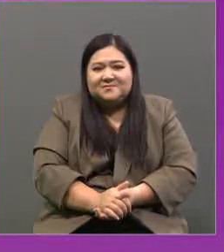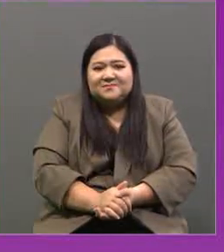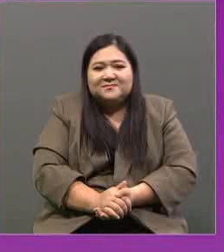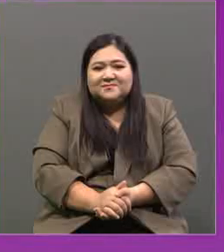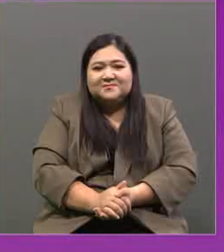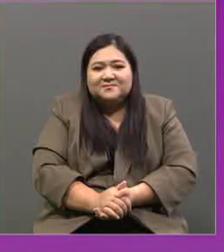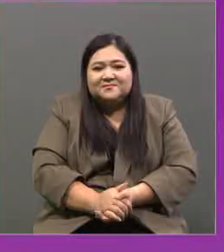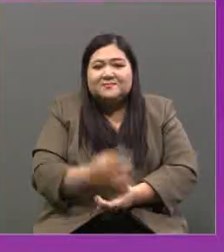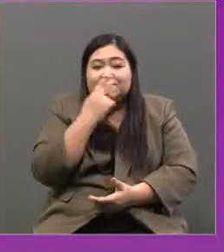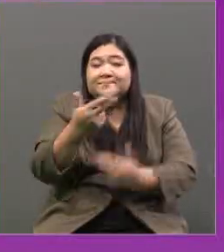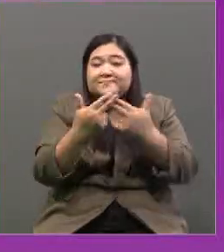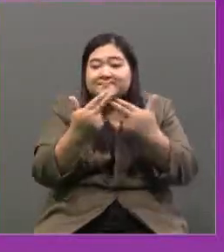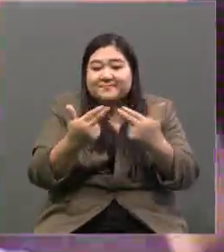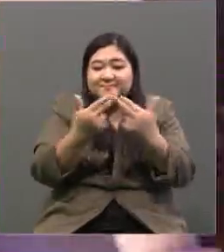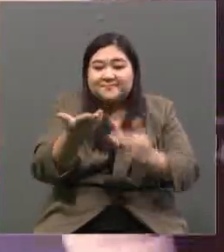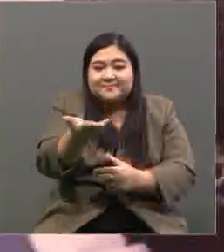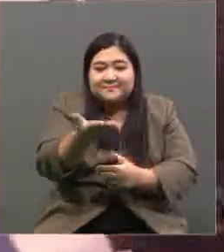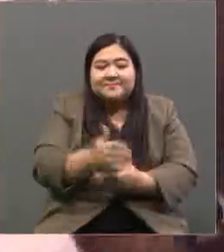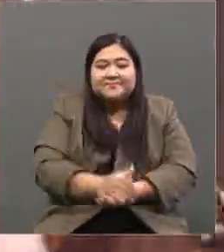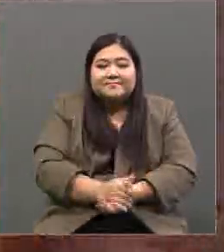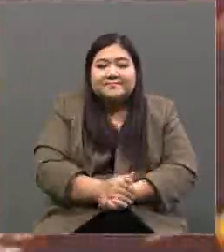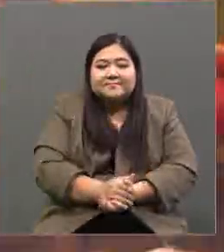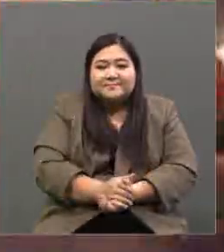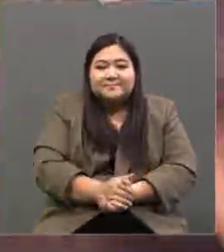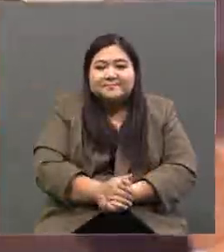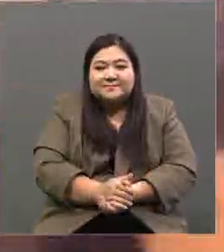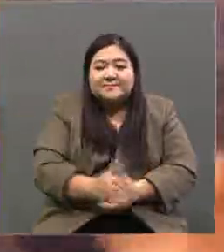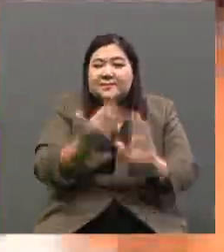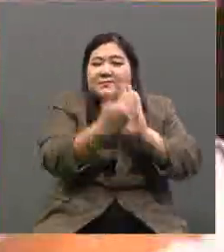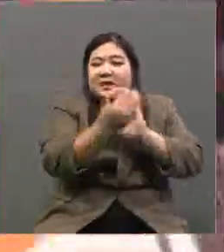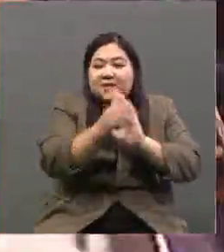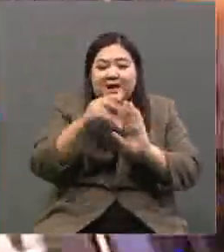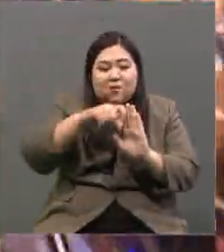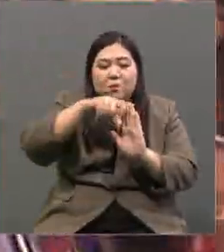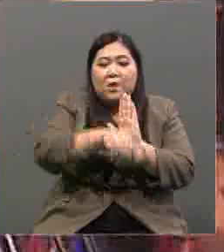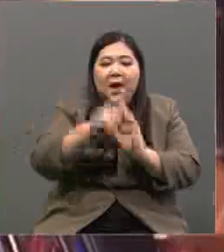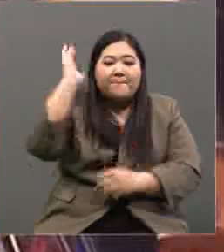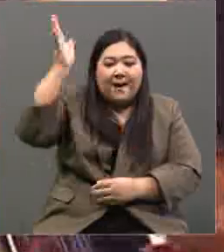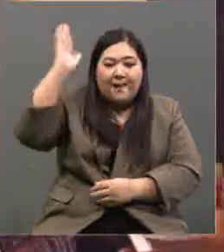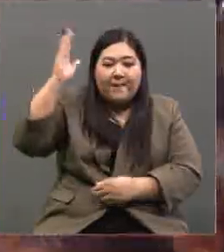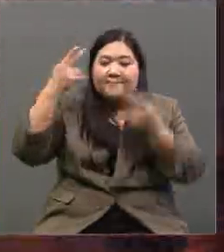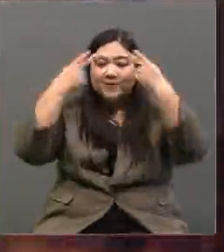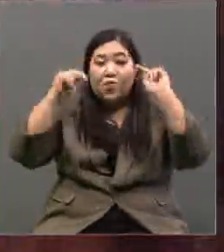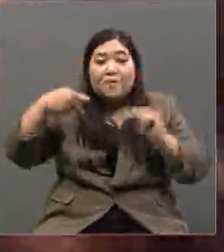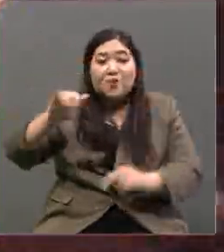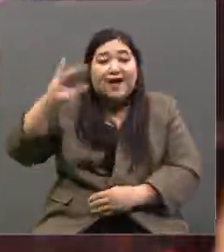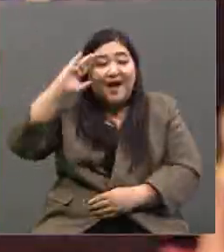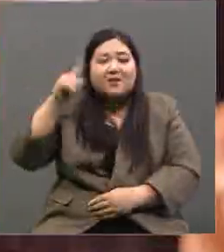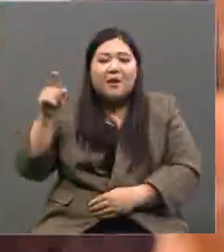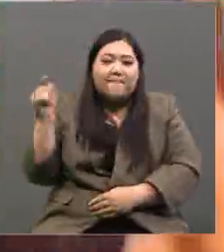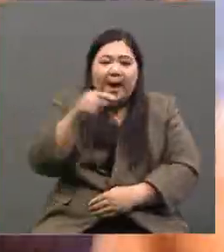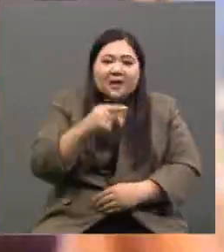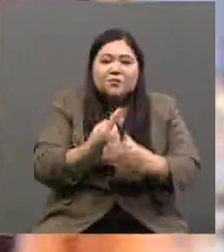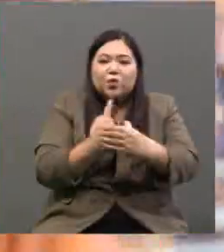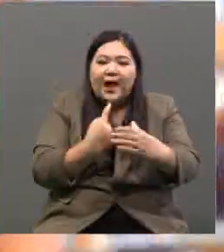ากาศพรรครวมไทยสร้างชาติค่ะหลังผ่านเวทีปราศรัยใหญ่ภาคอีสานที่จังหวัดนครราชสีมานะเขาบอกว่าท่ามกลางเสียงตอบ